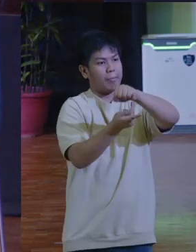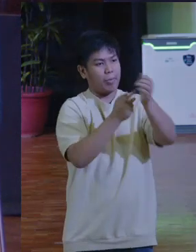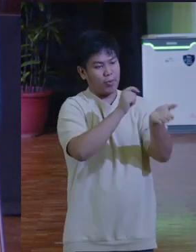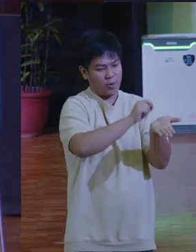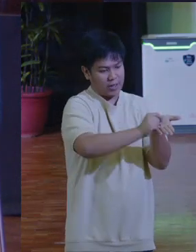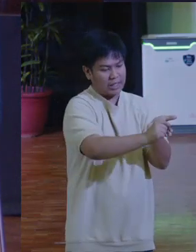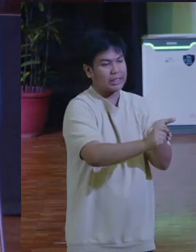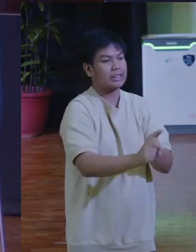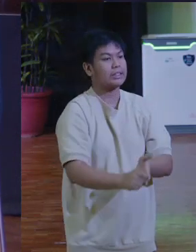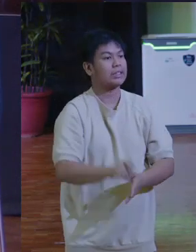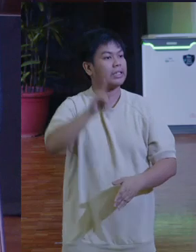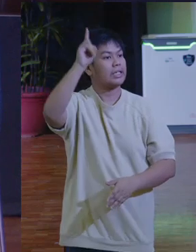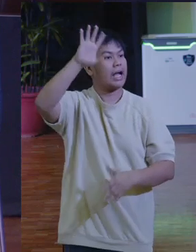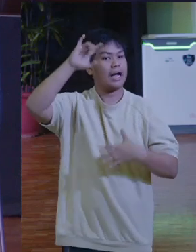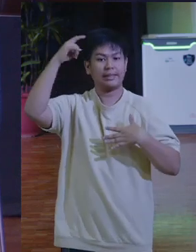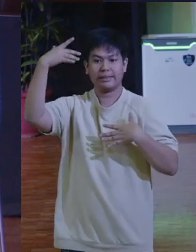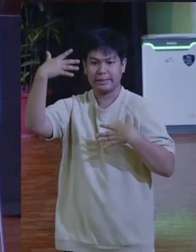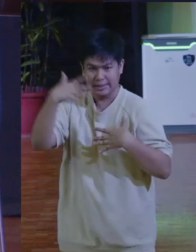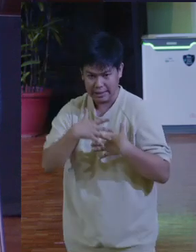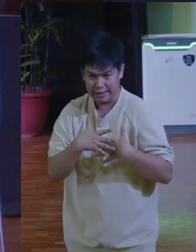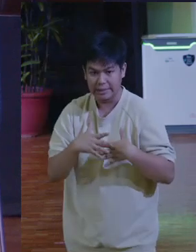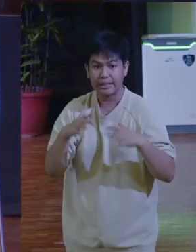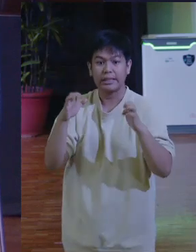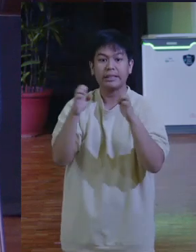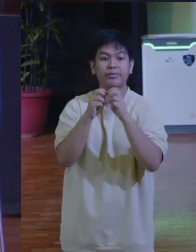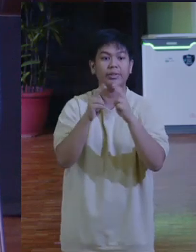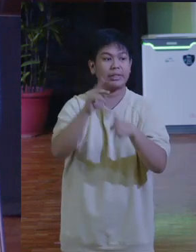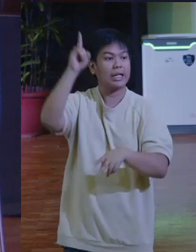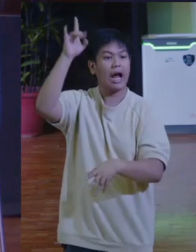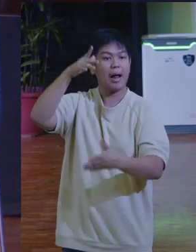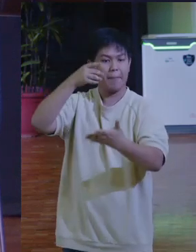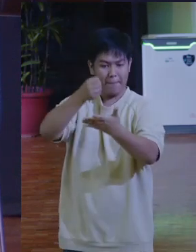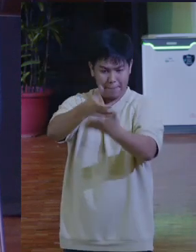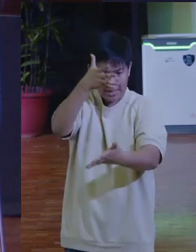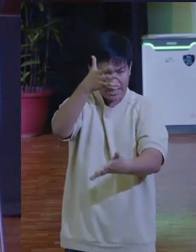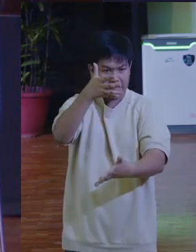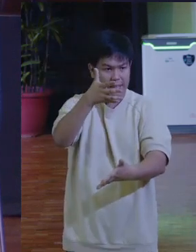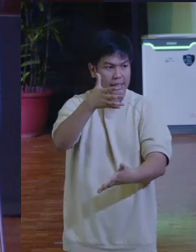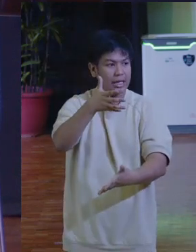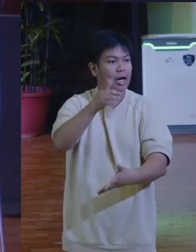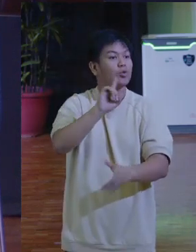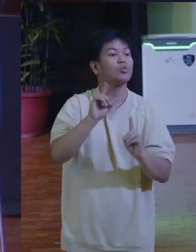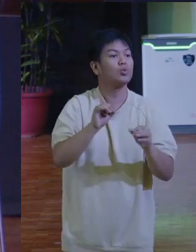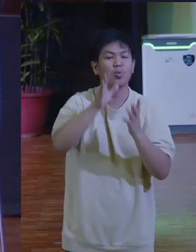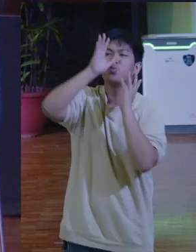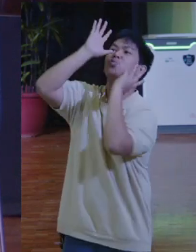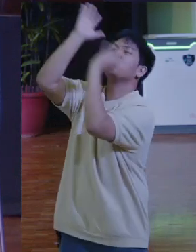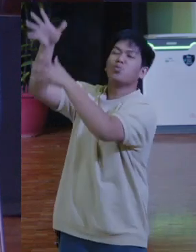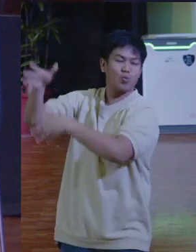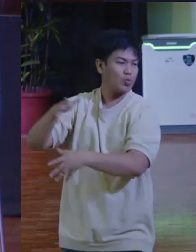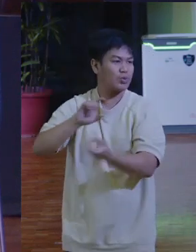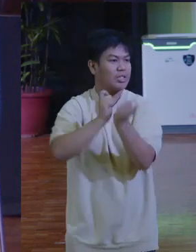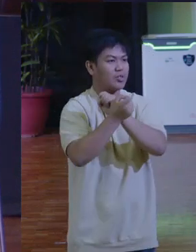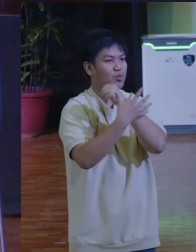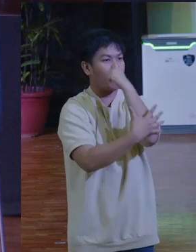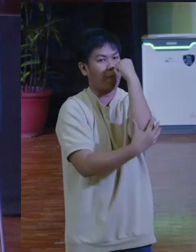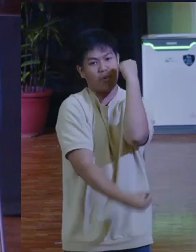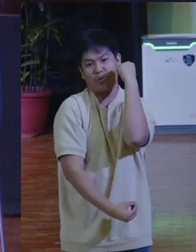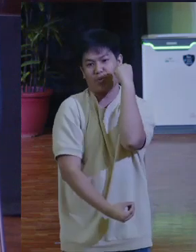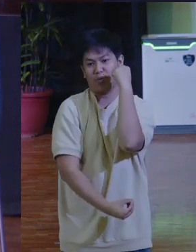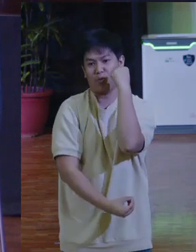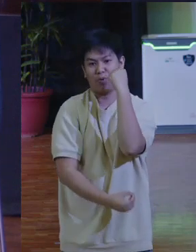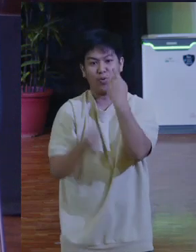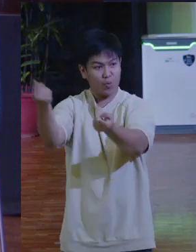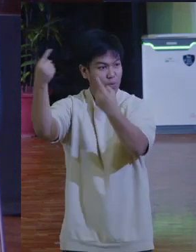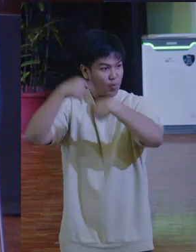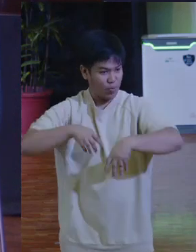of our Lord Jesus Christ, that though He was rich, yet for your sake He became poor, so that you,